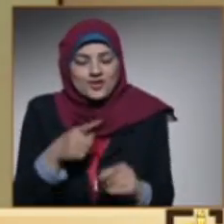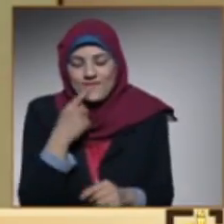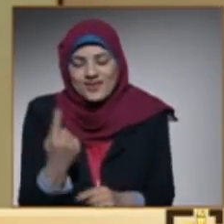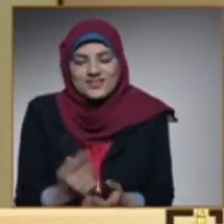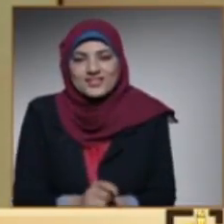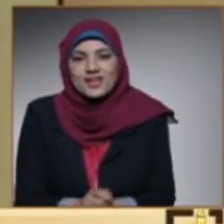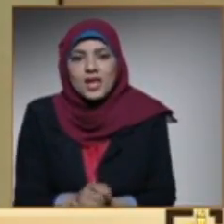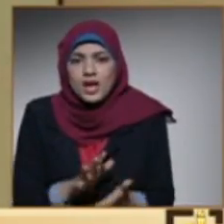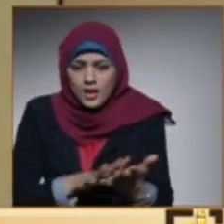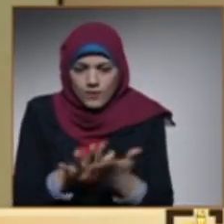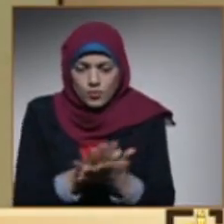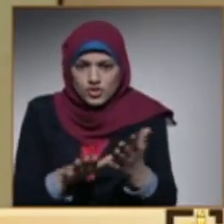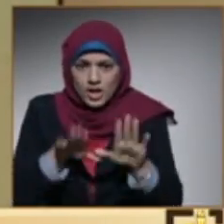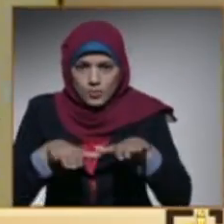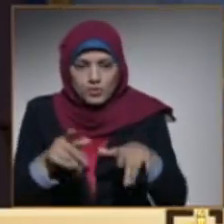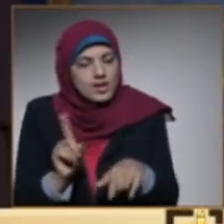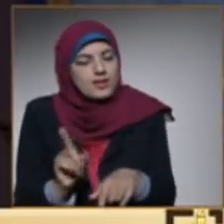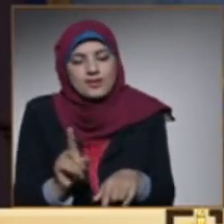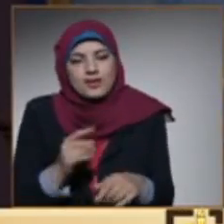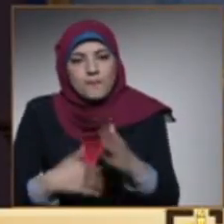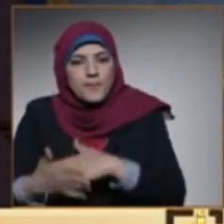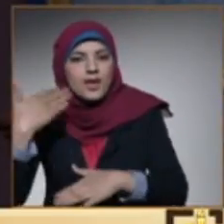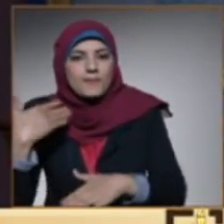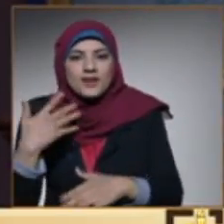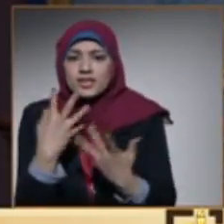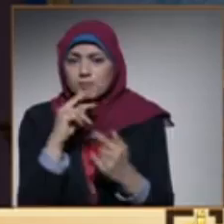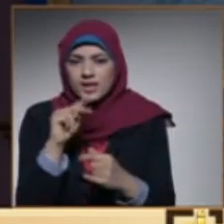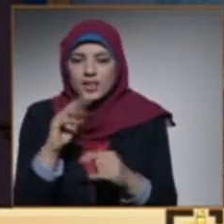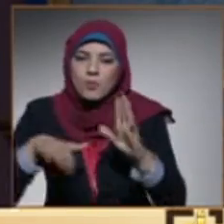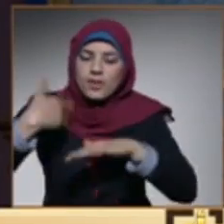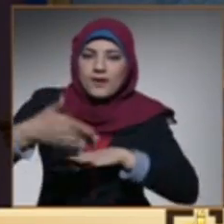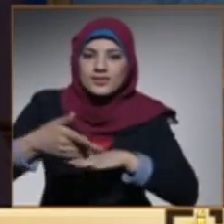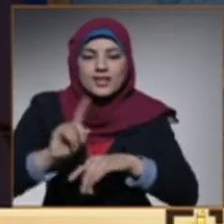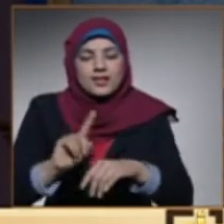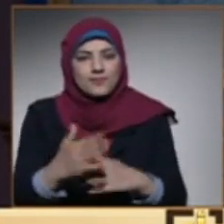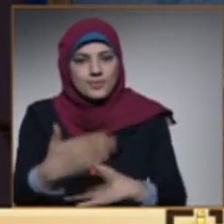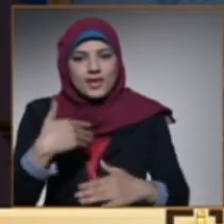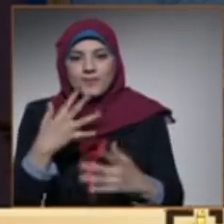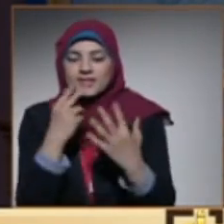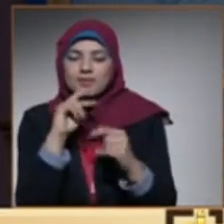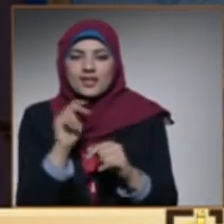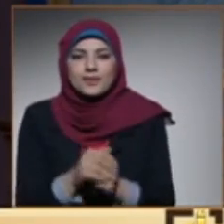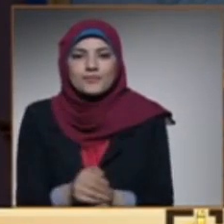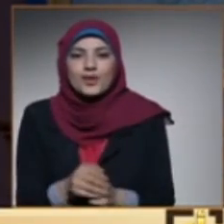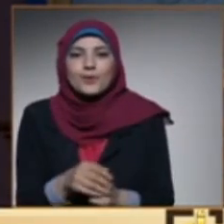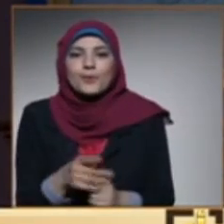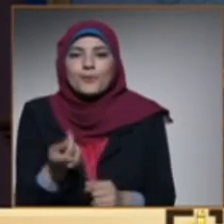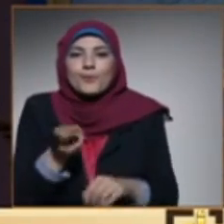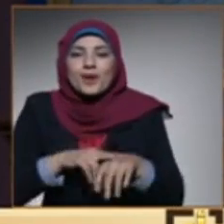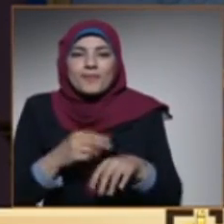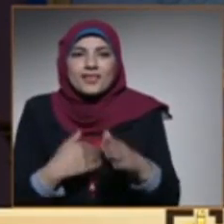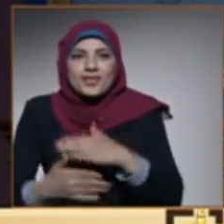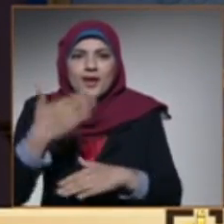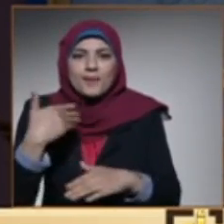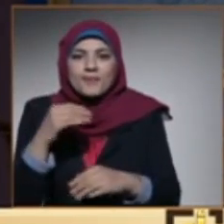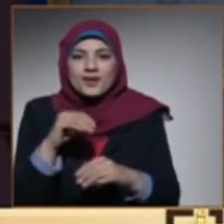محمد والموضوع المبادره ولا من قبلها؟ ده من قبلها، ده بالعكس انا بعد الجواز يعتبر قليت شويه. يعني انا قبل الجواز تقريبا ما كنتش بشوف